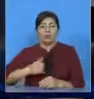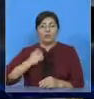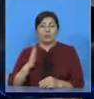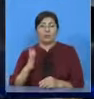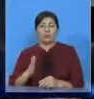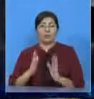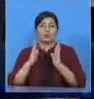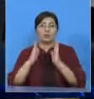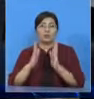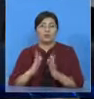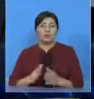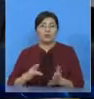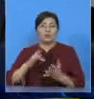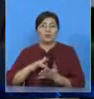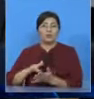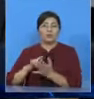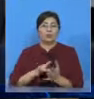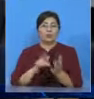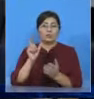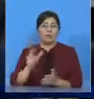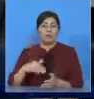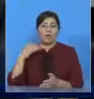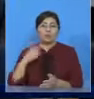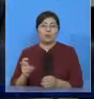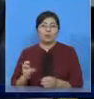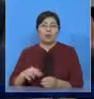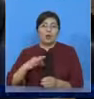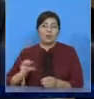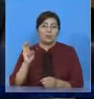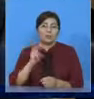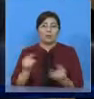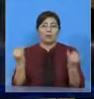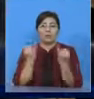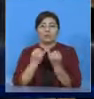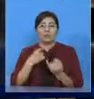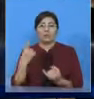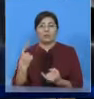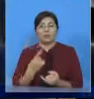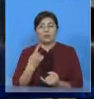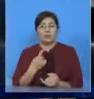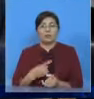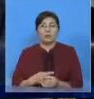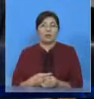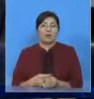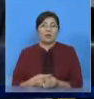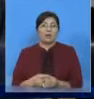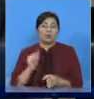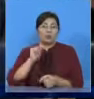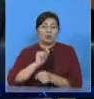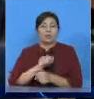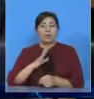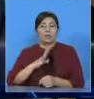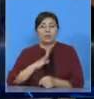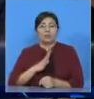кетіп бара жатқан туристер, Ақтөбе облысына келген қонақтарды осы жерде бірінші маршрут қолып, осы жерде аялдайтындай қолып бір